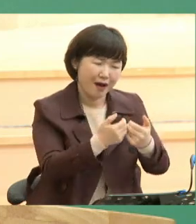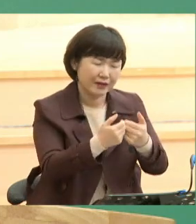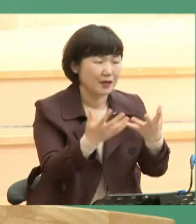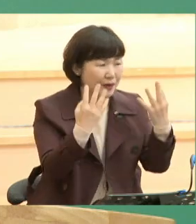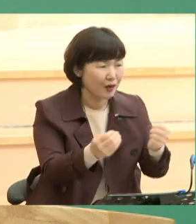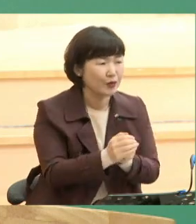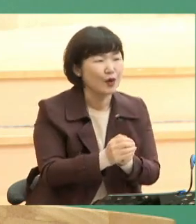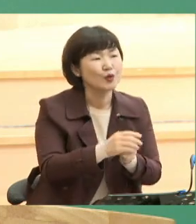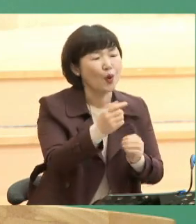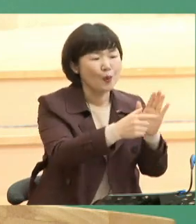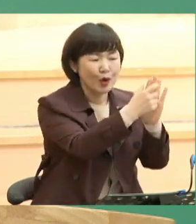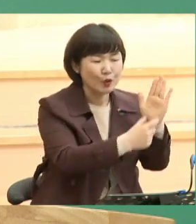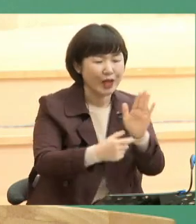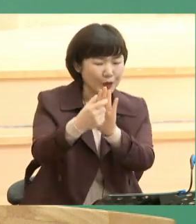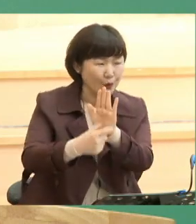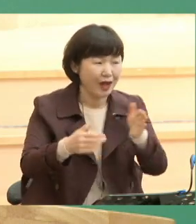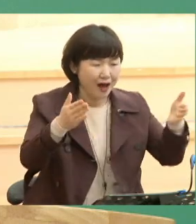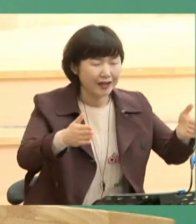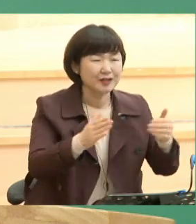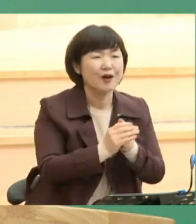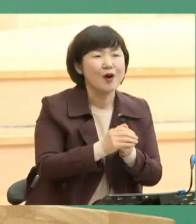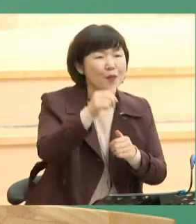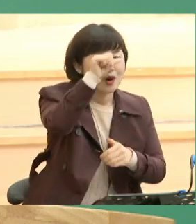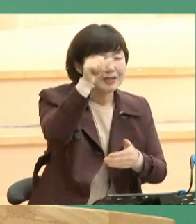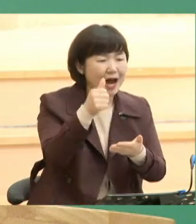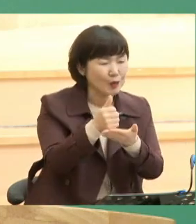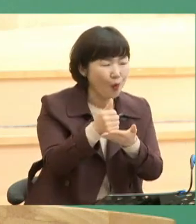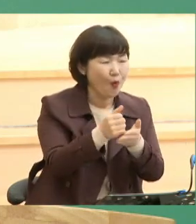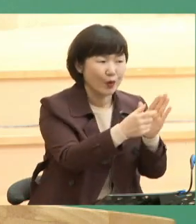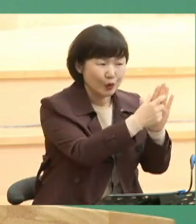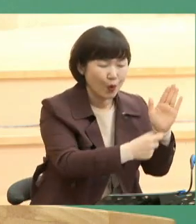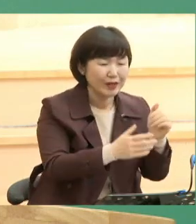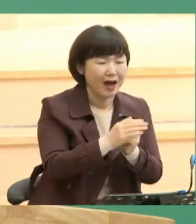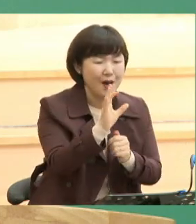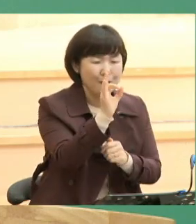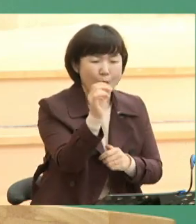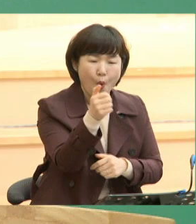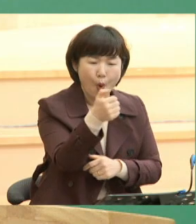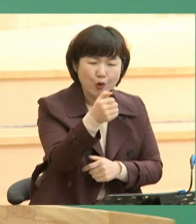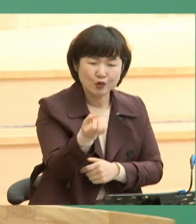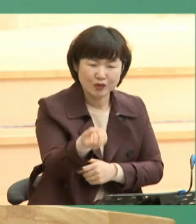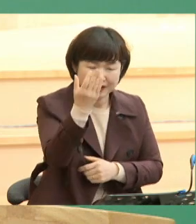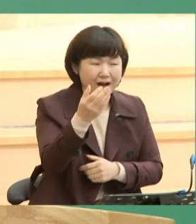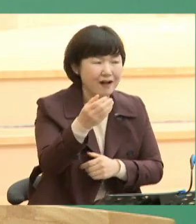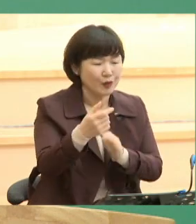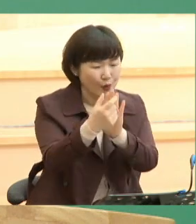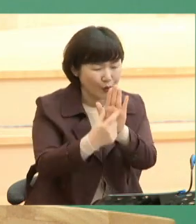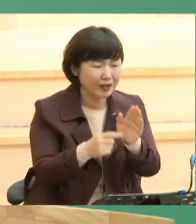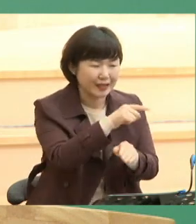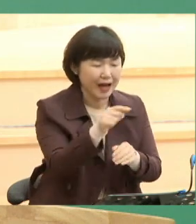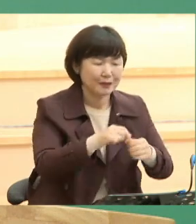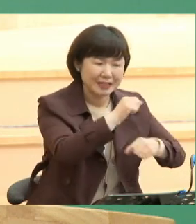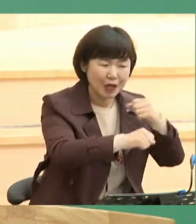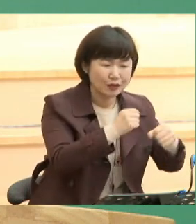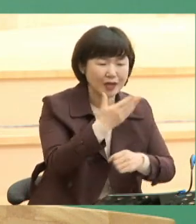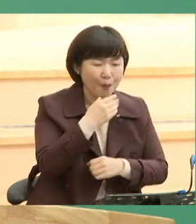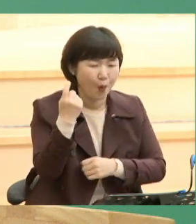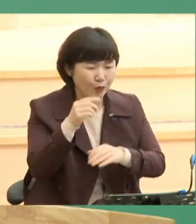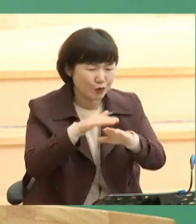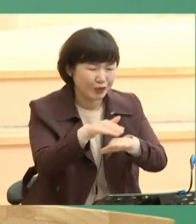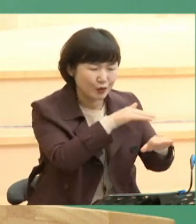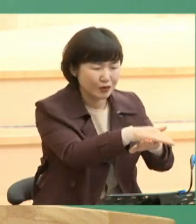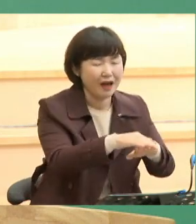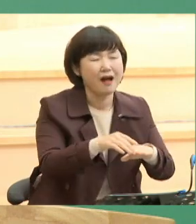있습니다 장로교 다 뭐 오순절 교단 복음주의 냐 뭐 개혁주의 이냐 아니면 자유주의의 뭐 그런 갈등들이